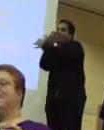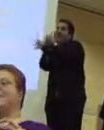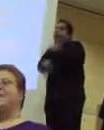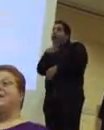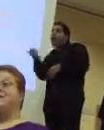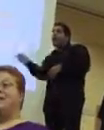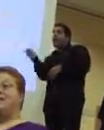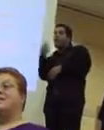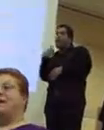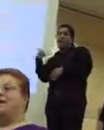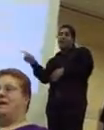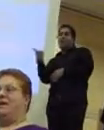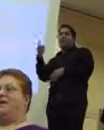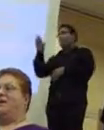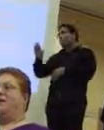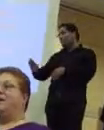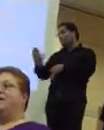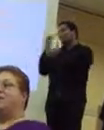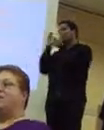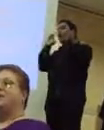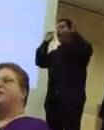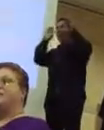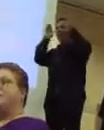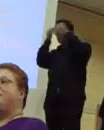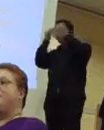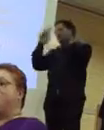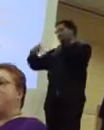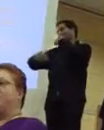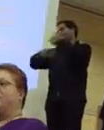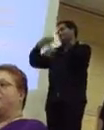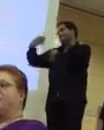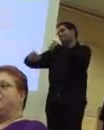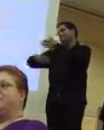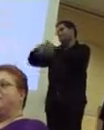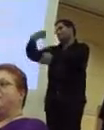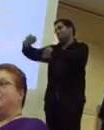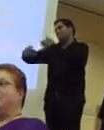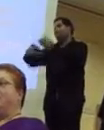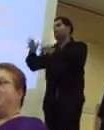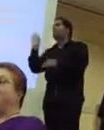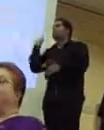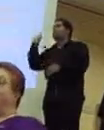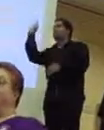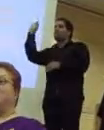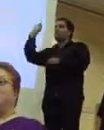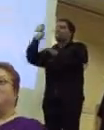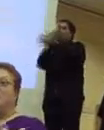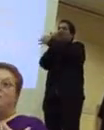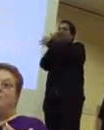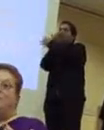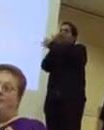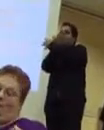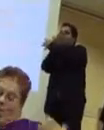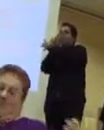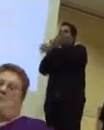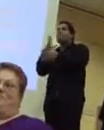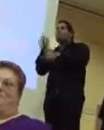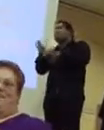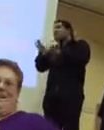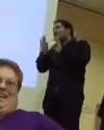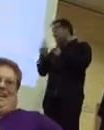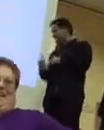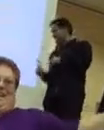από ορισμένα εξελικτικά στάδια για να μπορέσει να βγει η πεταλούδα. Αν θέλετε αυτή τη στιγμή βλέπετε μια